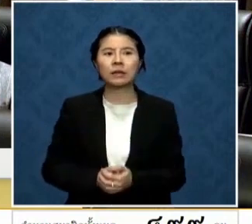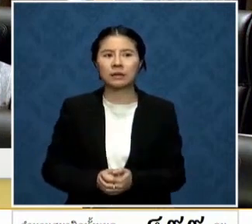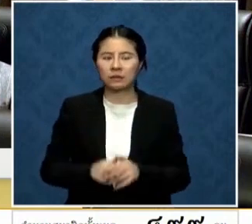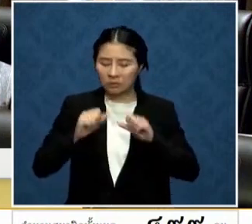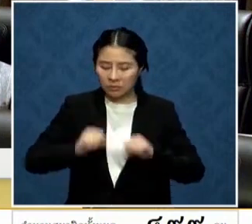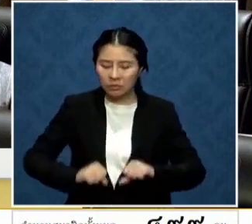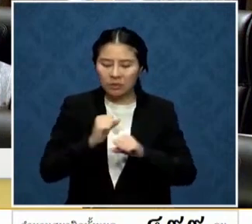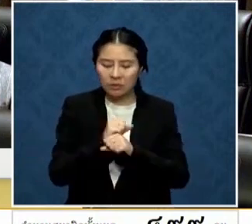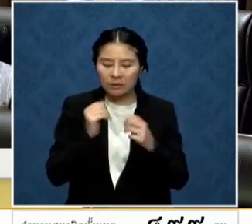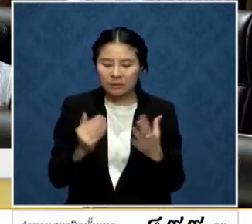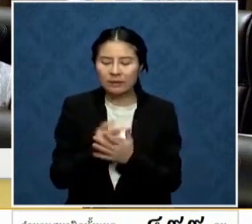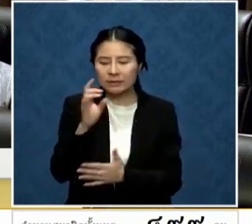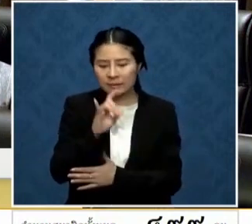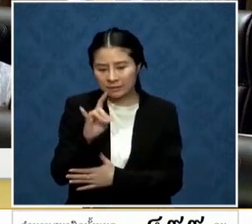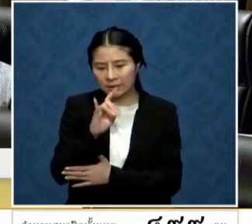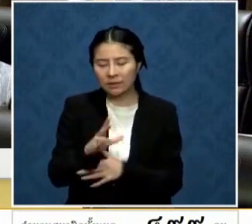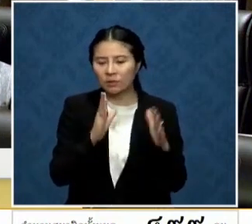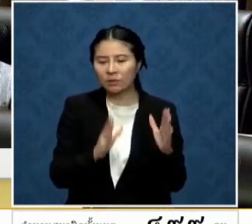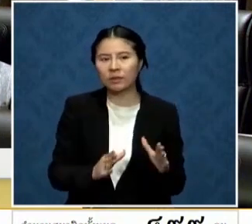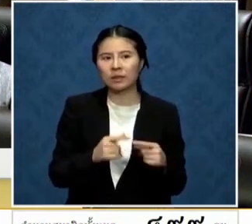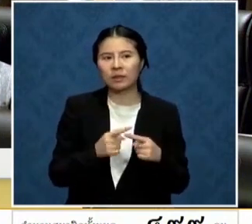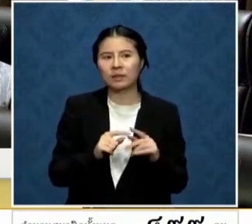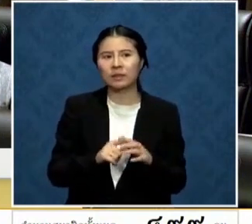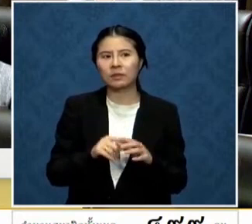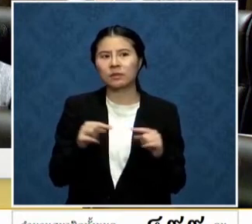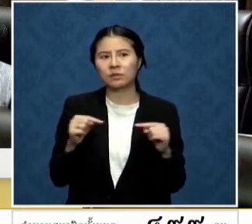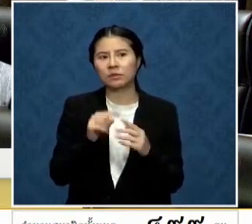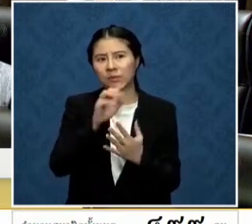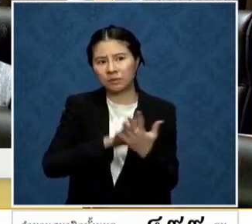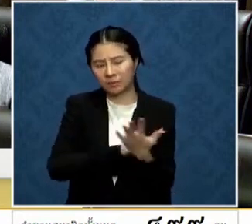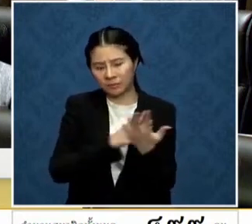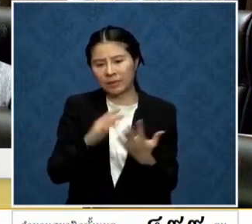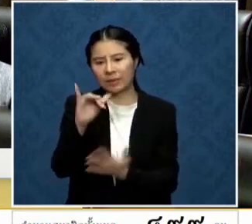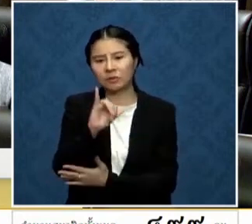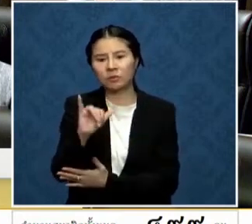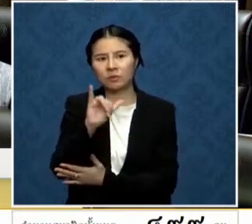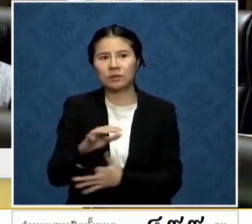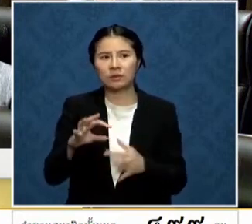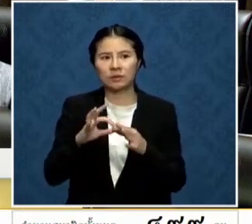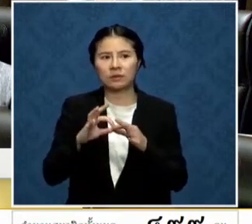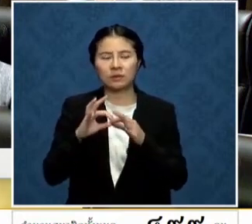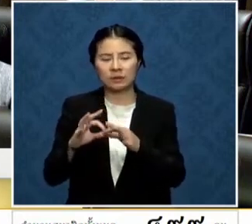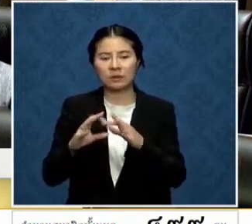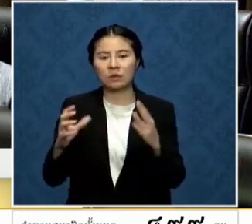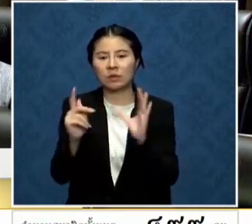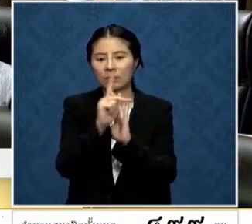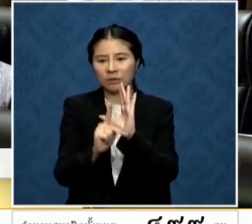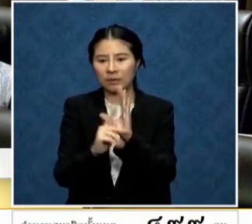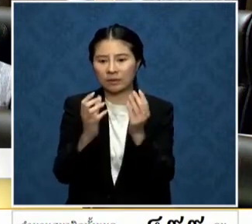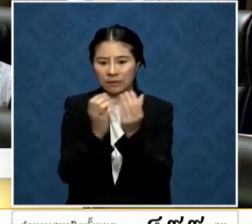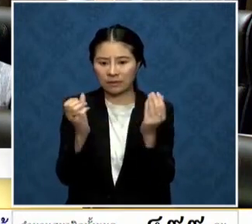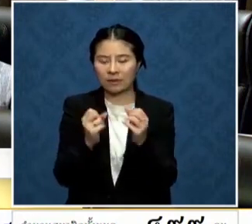ร่วมกันระหว่างสัตว์กับคนหรือไม่ไม่ครับแต่ดันไปเขียนไว้ในแผนยุทธศาสตร์ชาติซึ่งเชื่อมโยงไปสู่รัฐธรรมนูญที่ถ้าเกิดไม่แก้